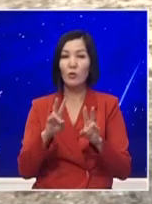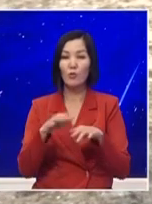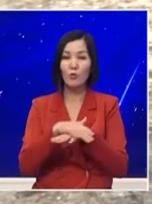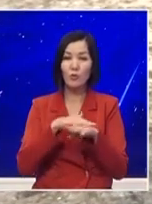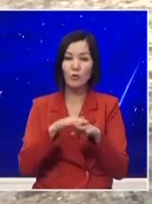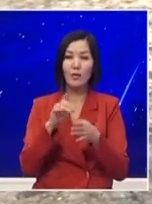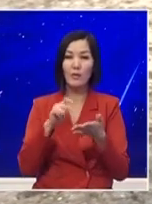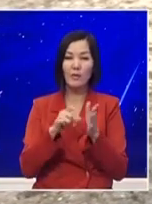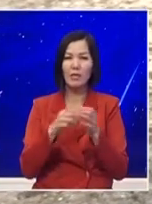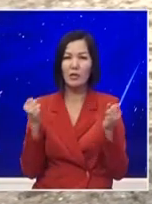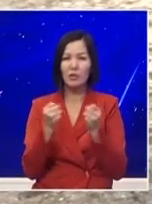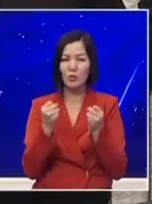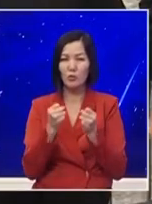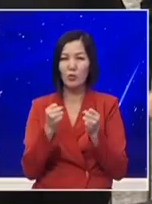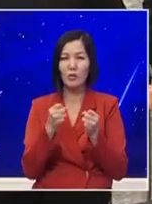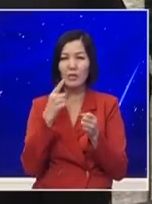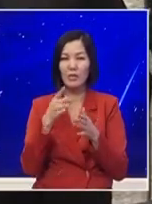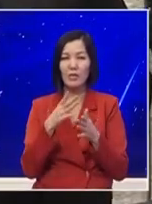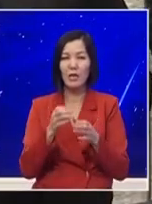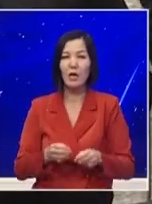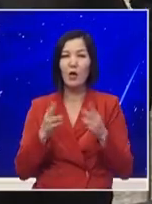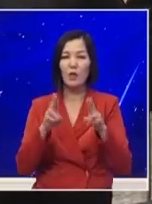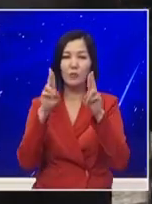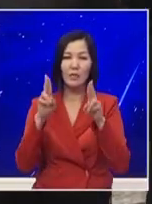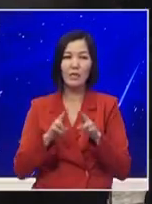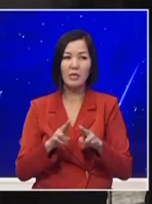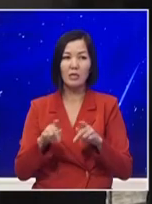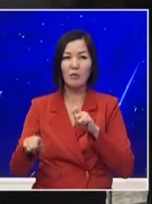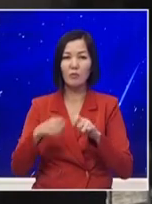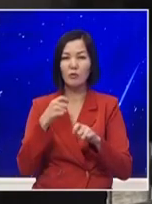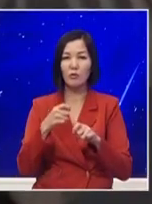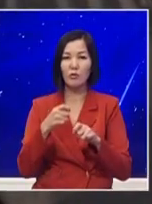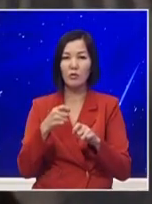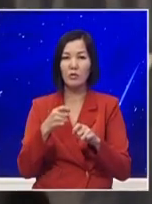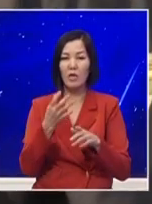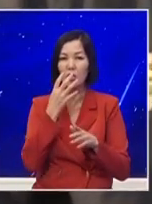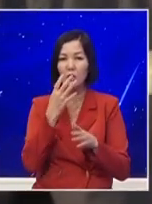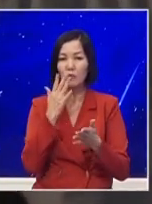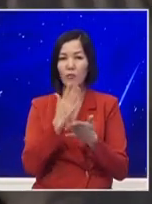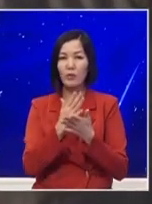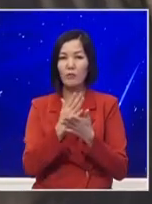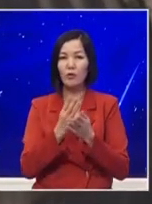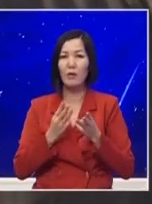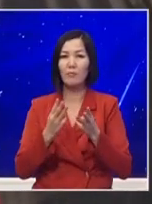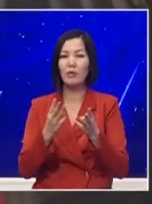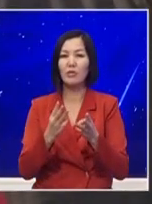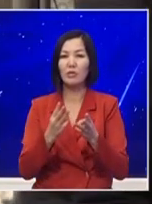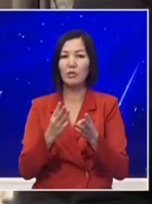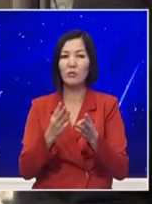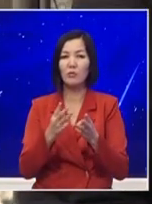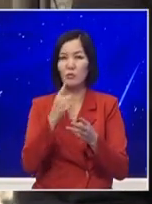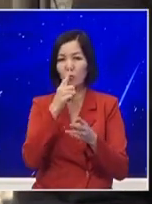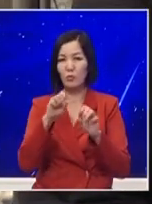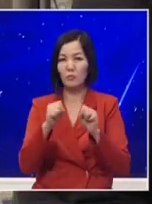ауыздан пәтерлер суық дейді. Сондай-ақ қауіпсіздік ережелері бұзылған үшін азма жылу беріп тұрған пеште істен шыға жаздапты.